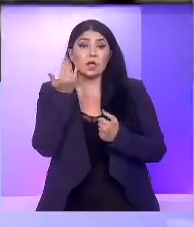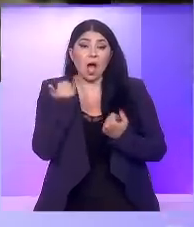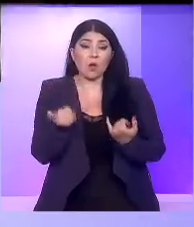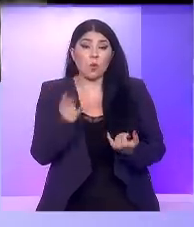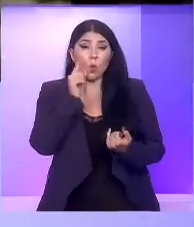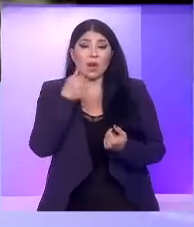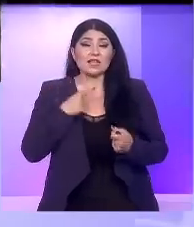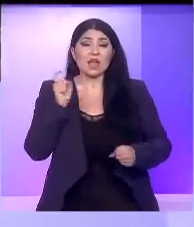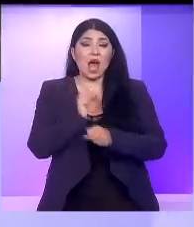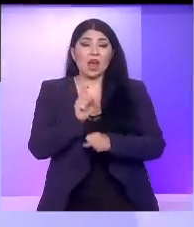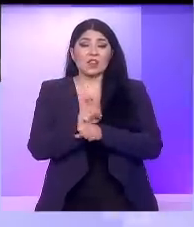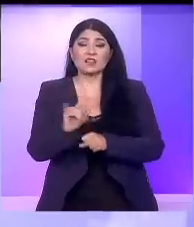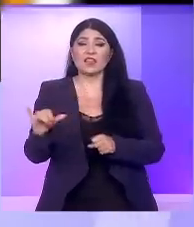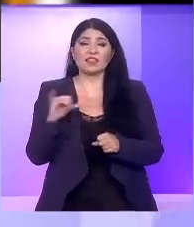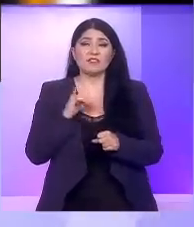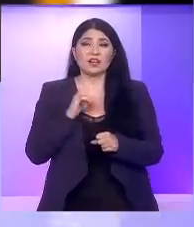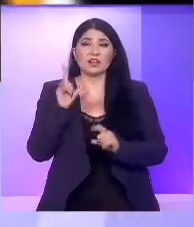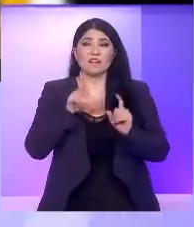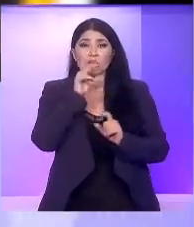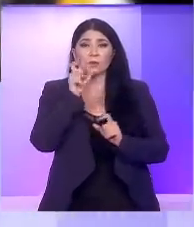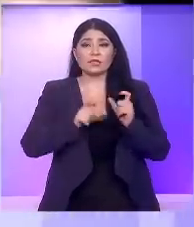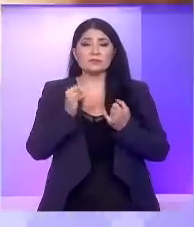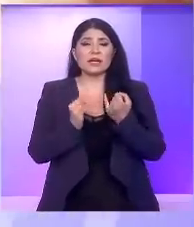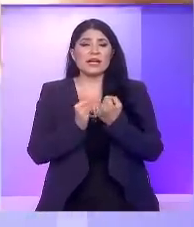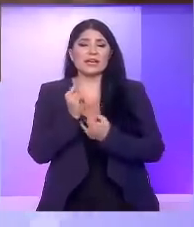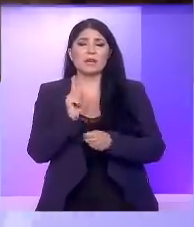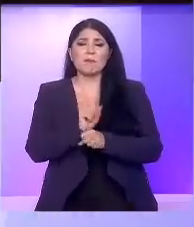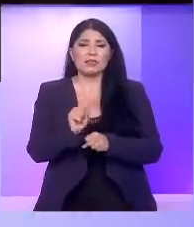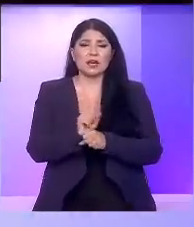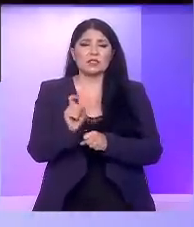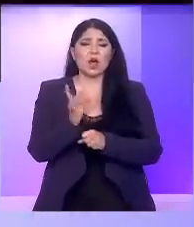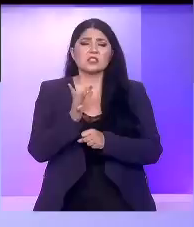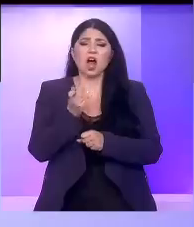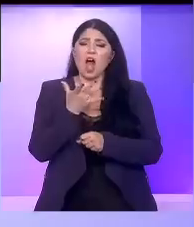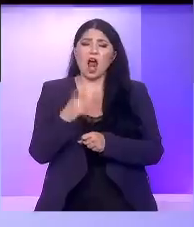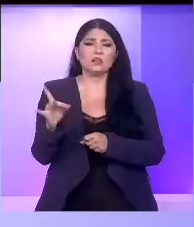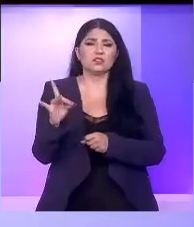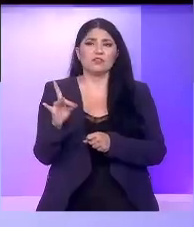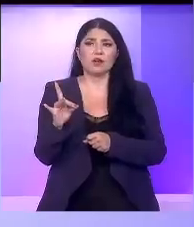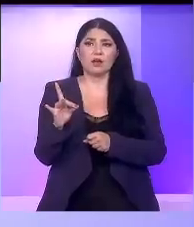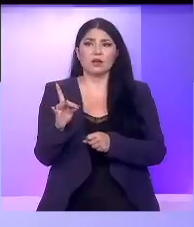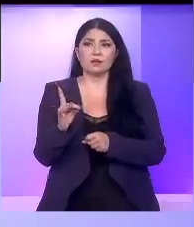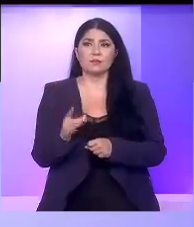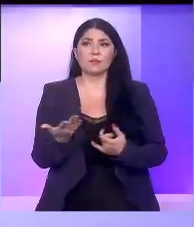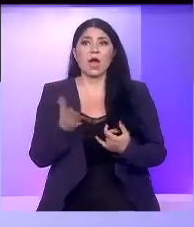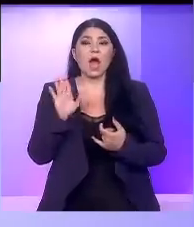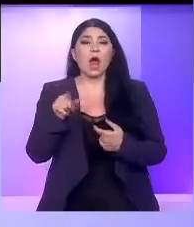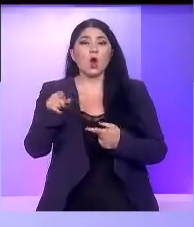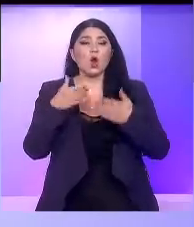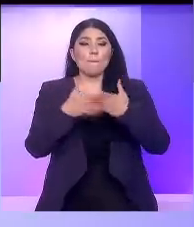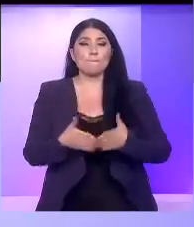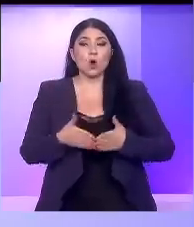simplu atacată, indiferent dacă este vorba despre grâne, materiale sau orice altceva ar putea să aibă în aceste